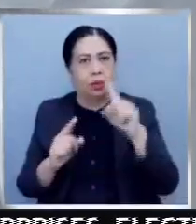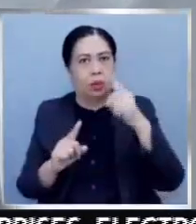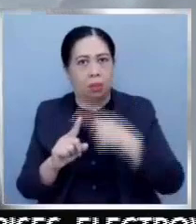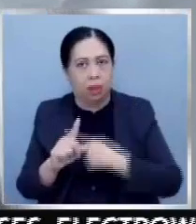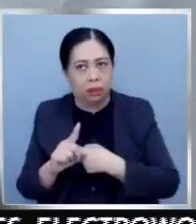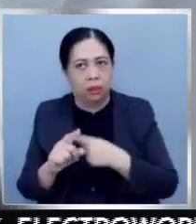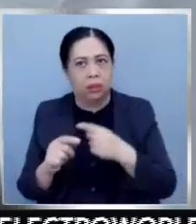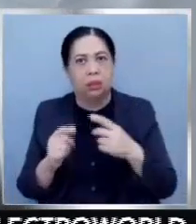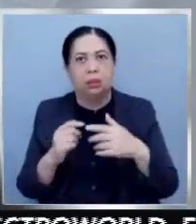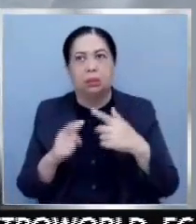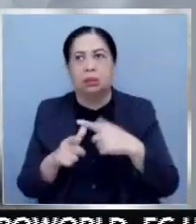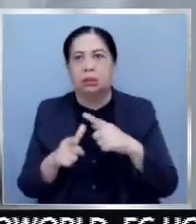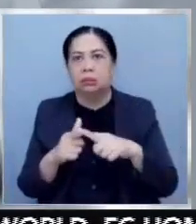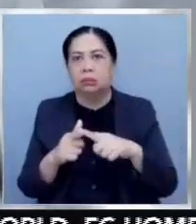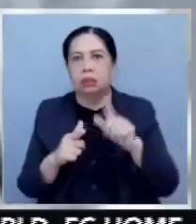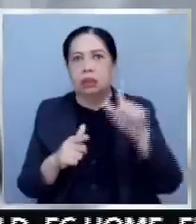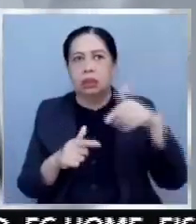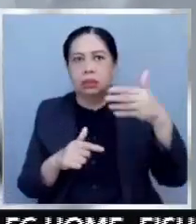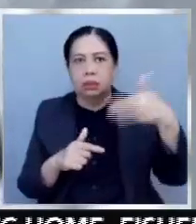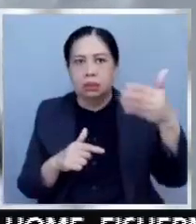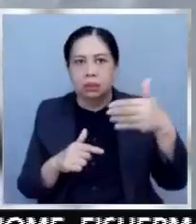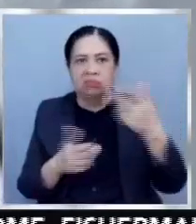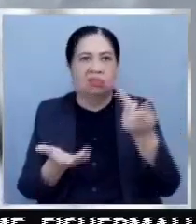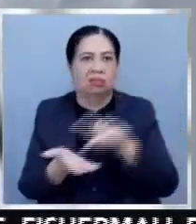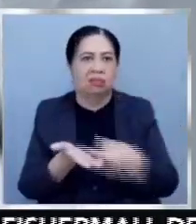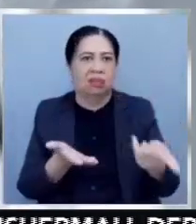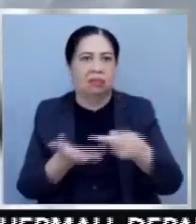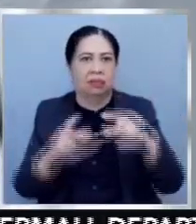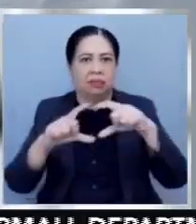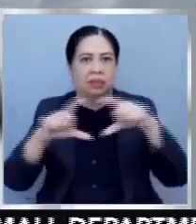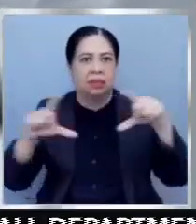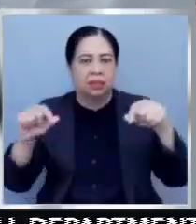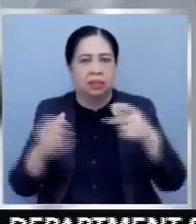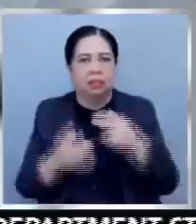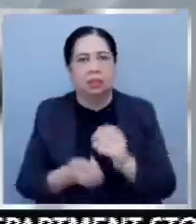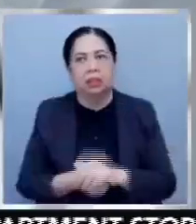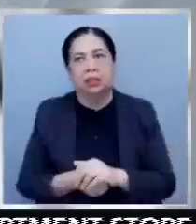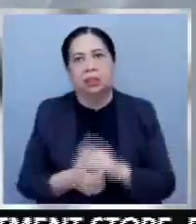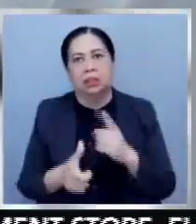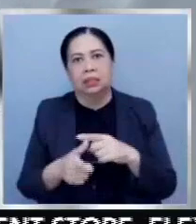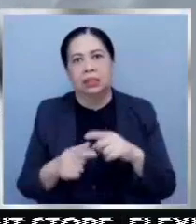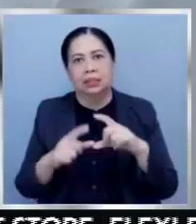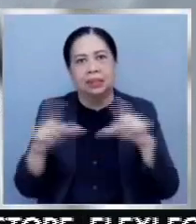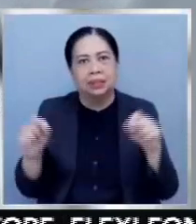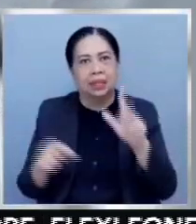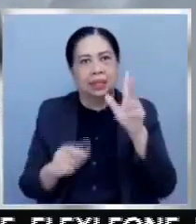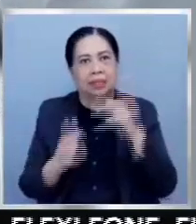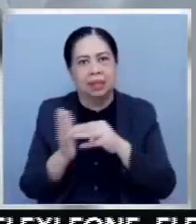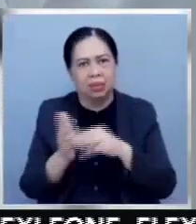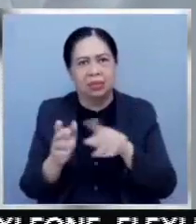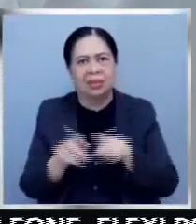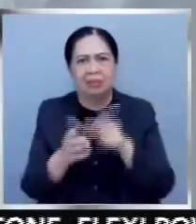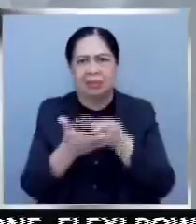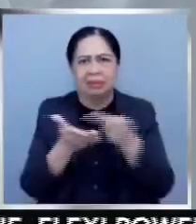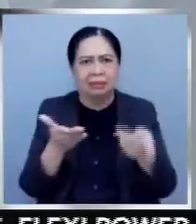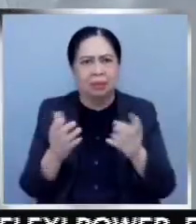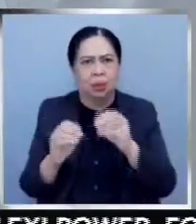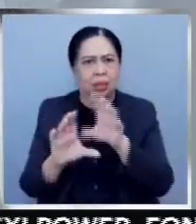then, the rest, tumalbog. At then yung check na may 3 million, tumalbog din. Wala nang makuha